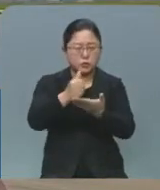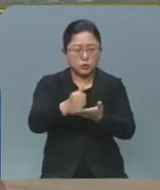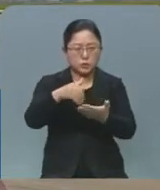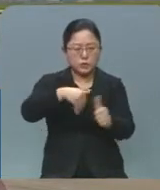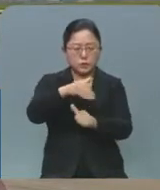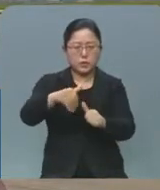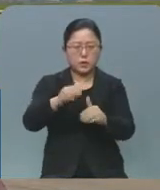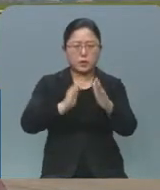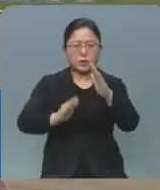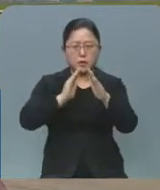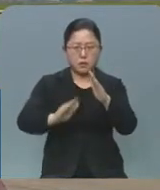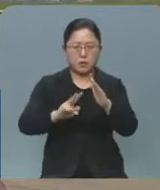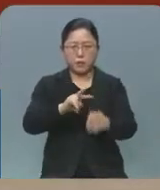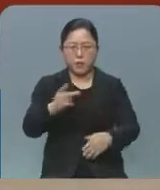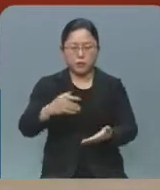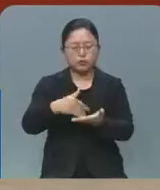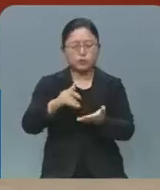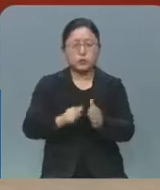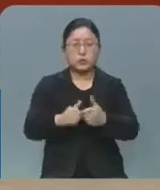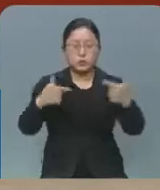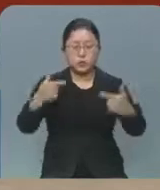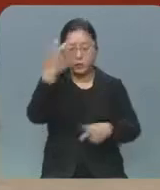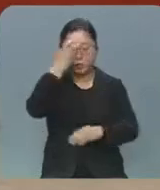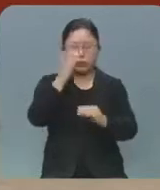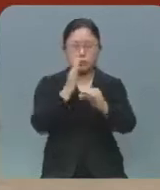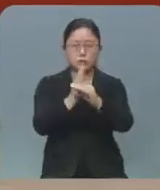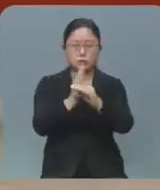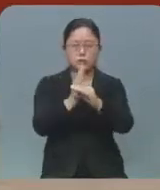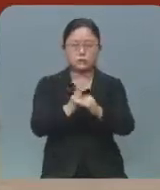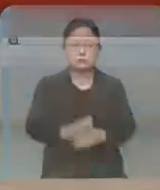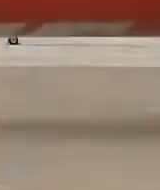전기선 전환과 증편 요구도 검토하고 있다고 밝혔습니다